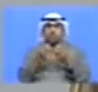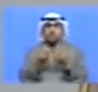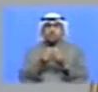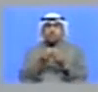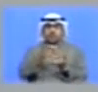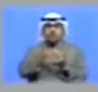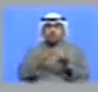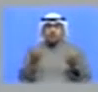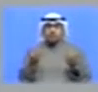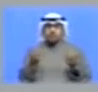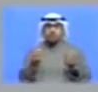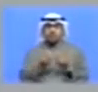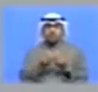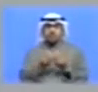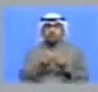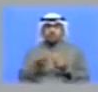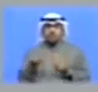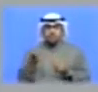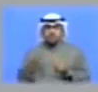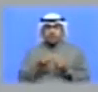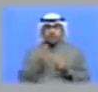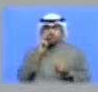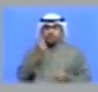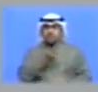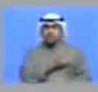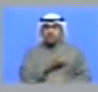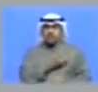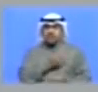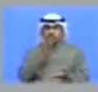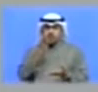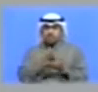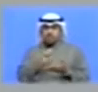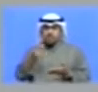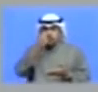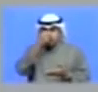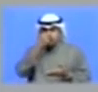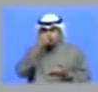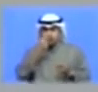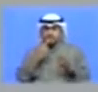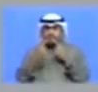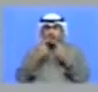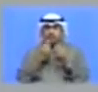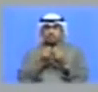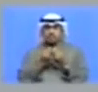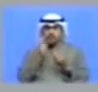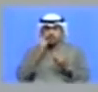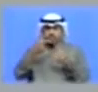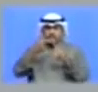الثلاثاء سيكون استكمال لجلسة الخميس الماضي ونناقش البند الثاني، وهو